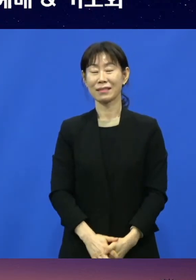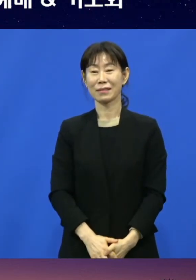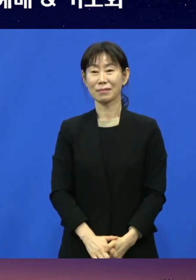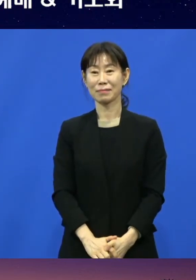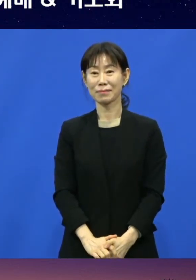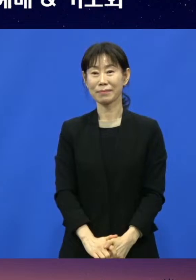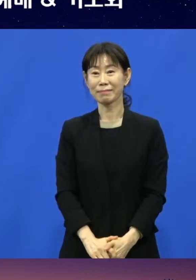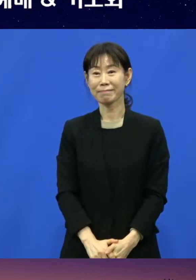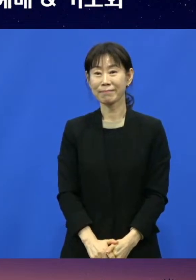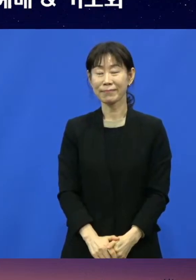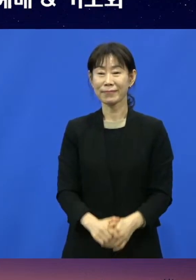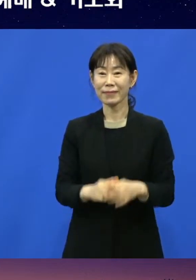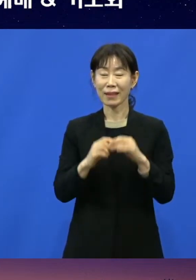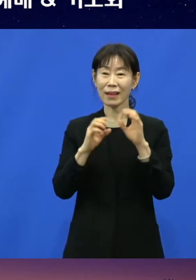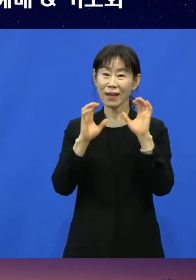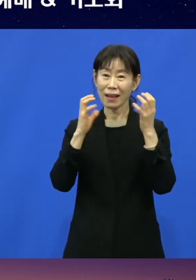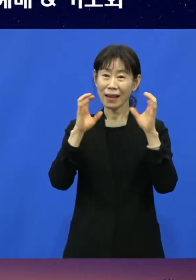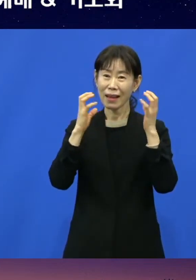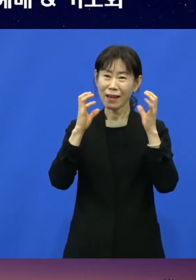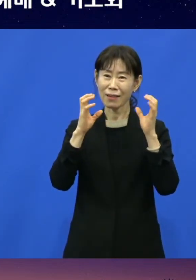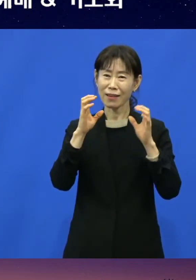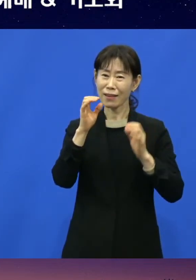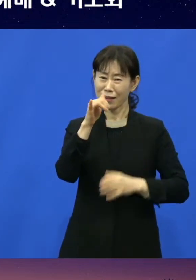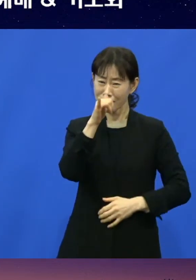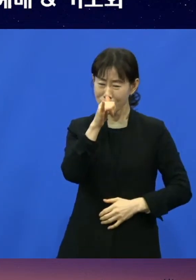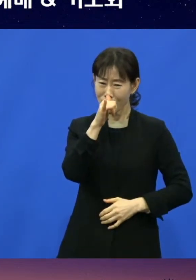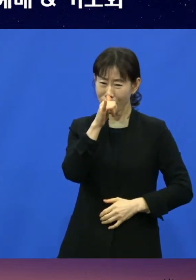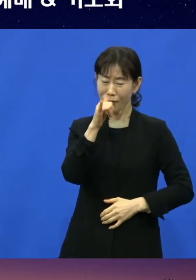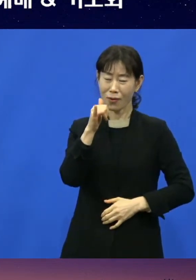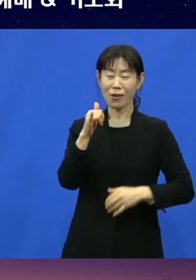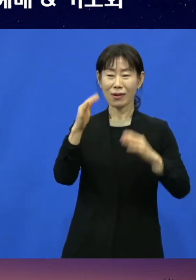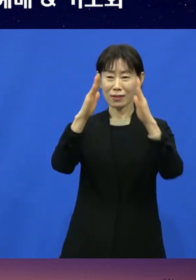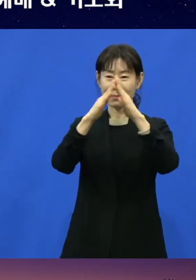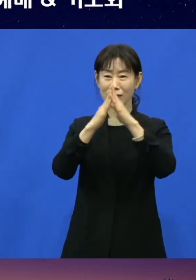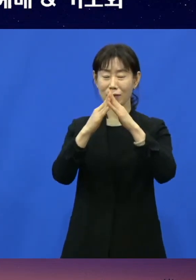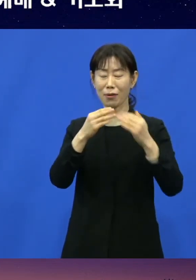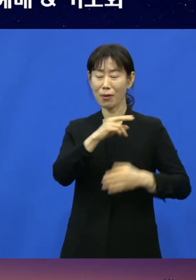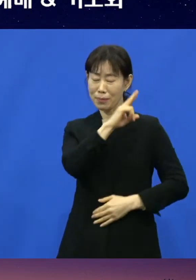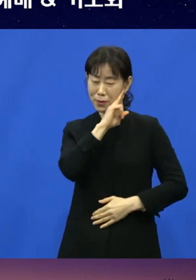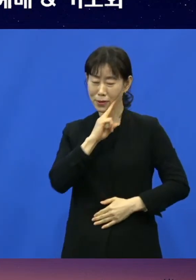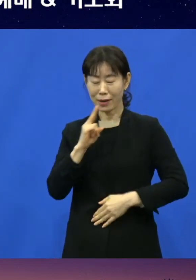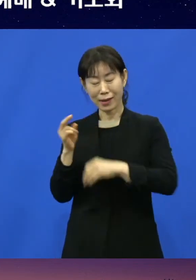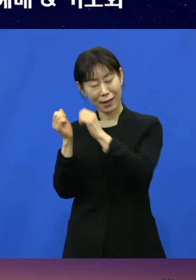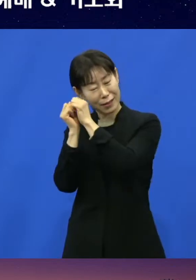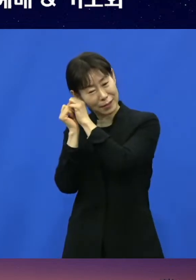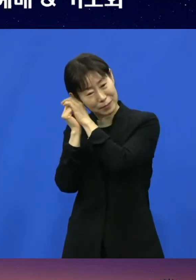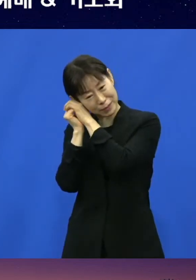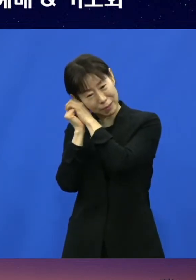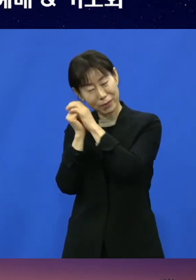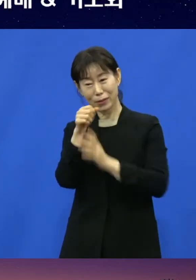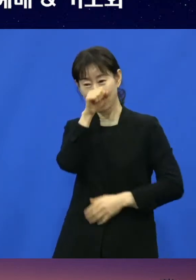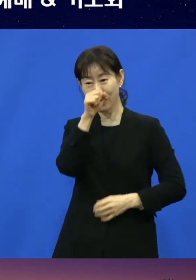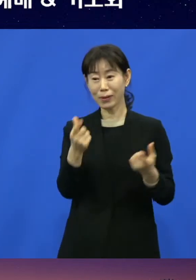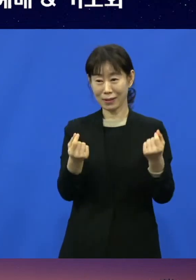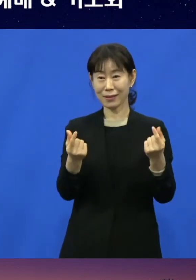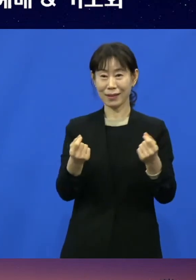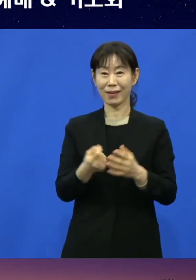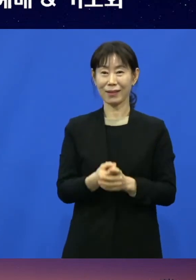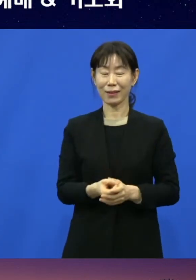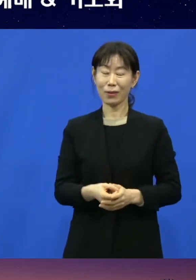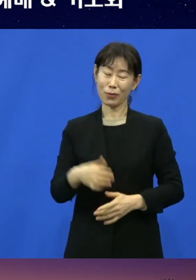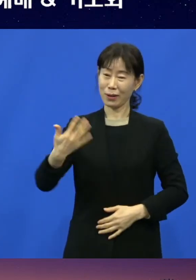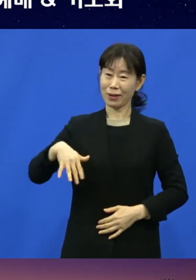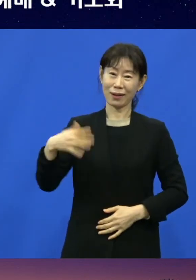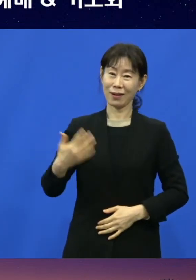저럴 때 아기가 있을 때는 집에서 자고 싶거든요, 엄마들이. 근데 애들 안고 하고.